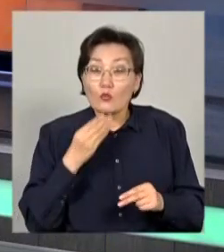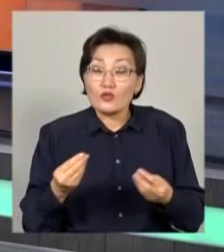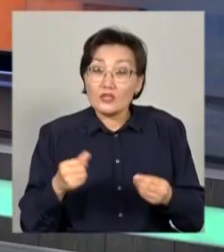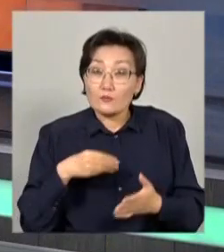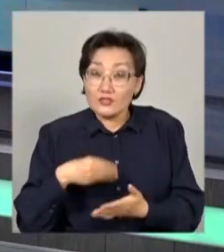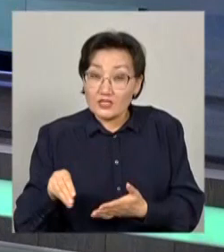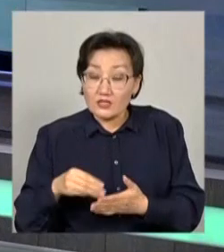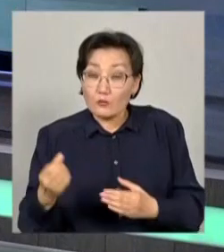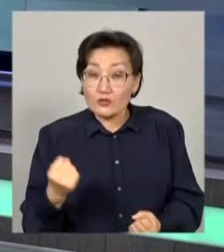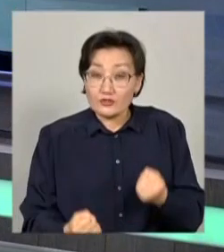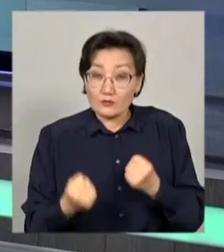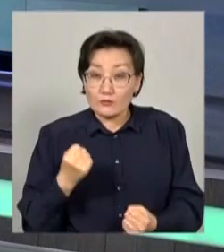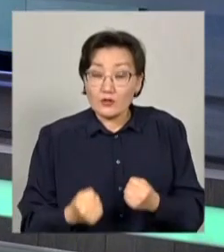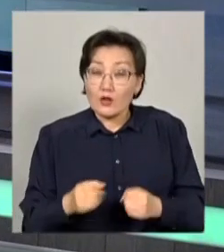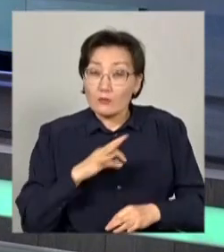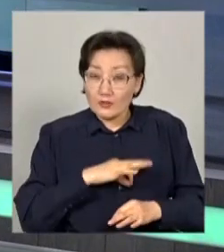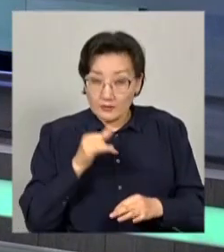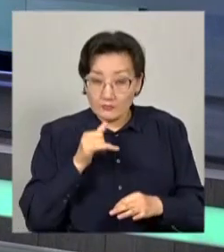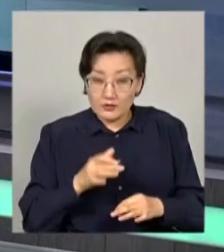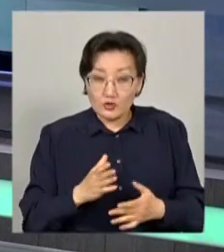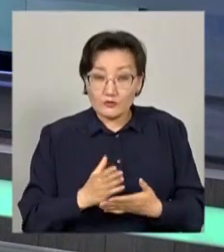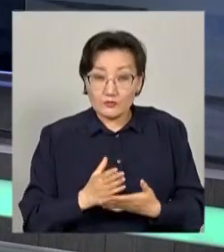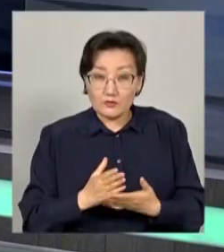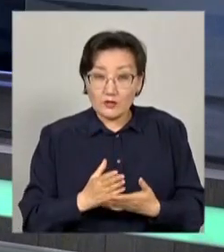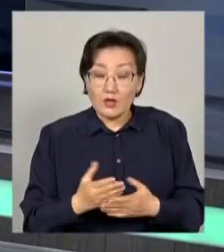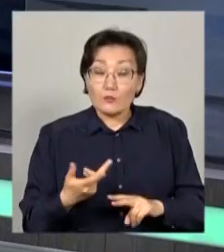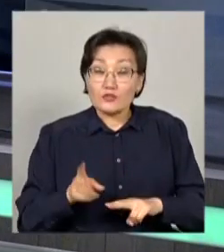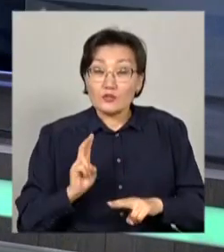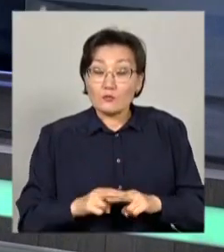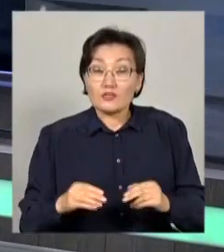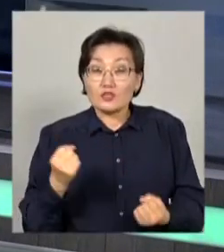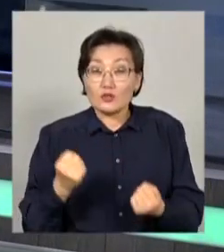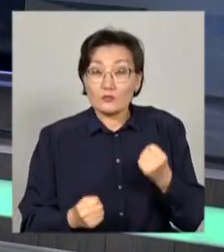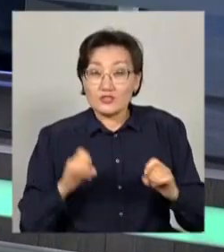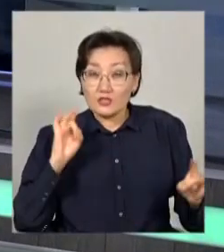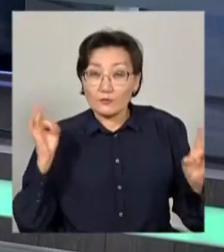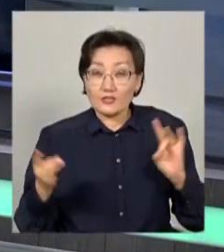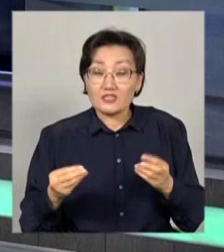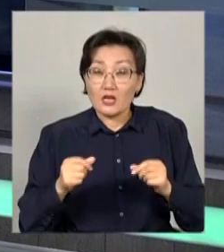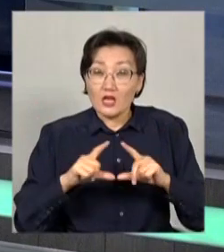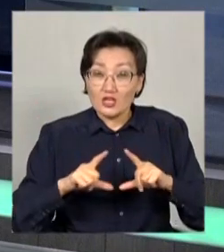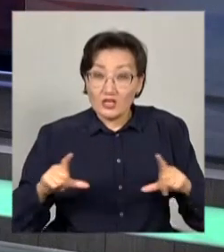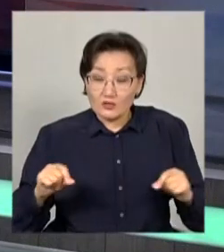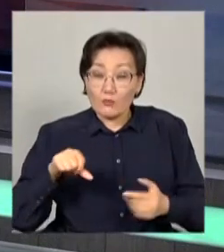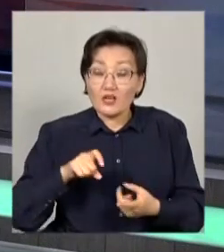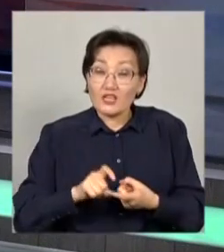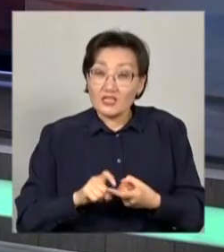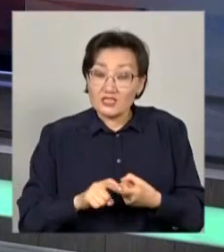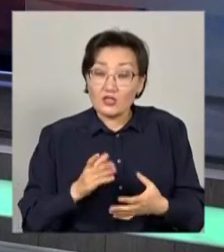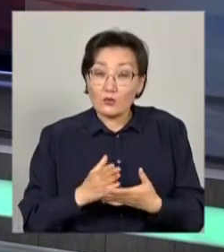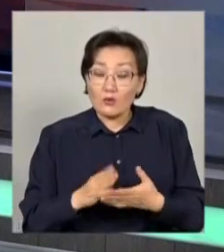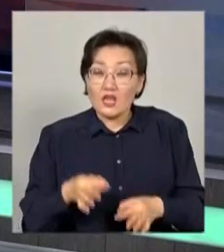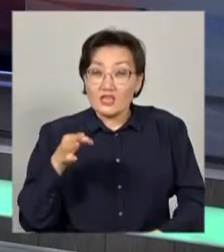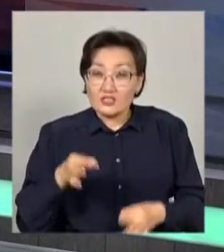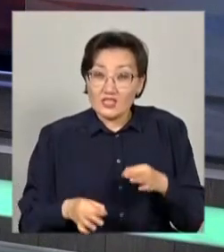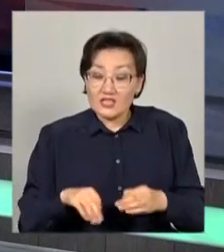сатып алған көліктерін өз игілігіне пайдалана алмай отыр. Себебі мүлік атышулы қаржы пирамидасына қатысты деп сотта